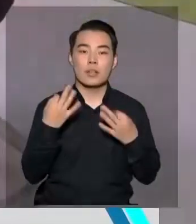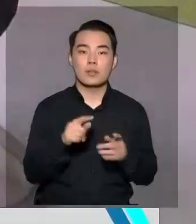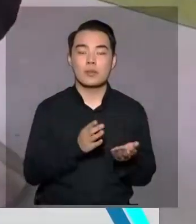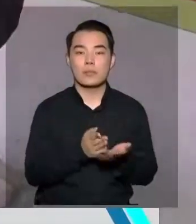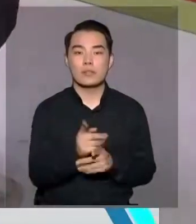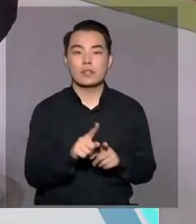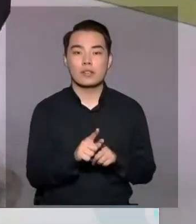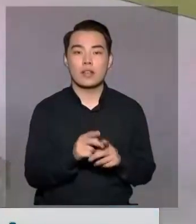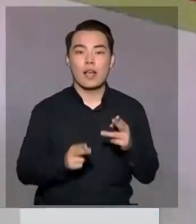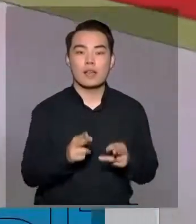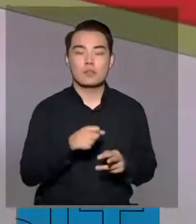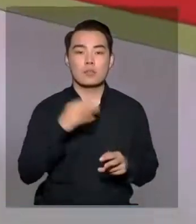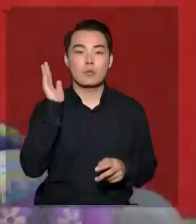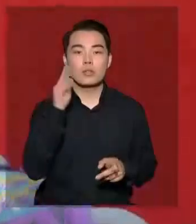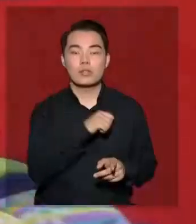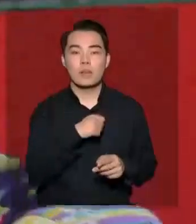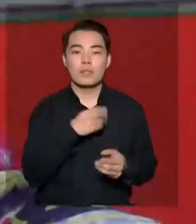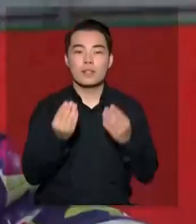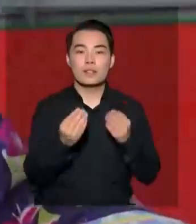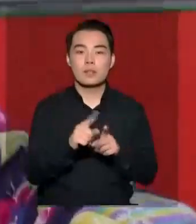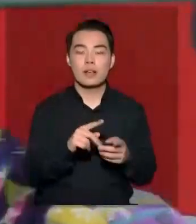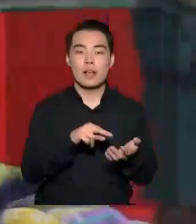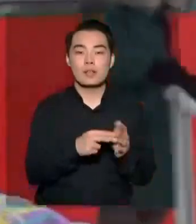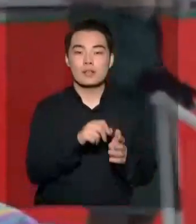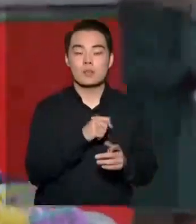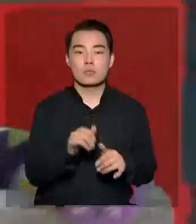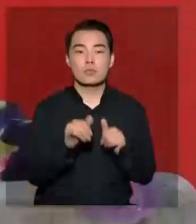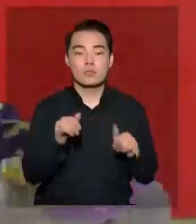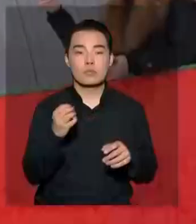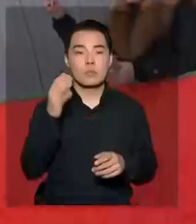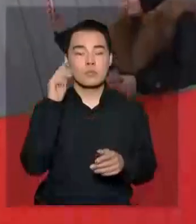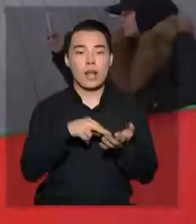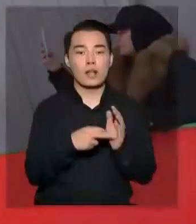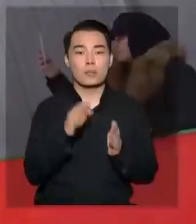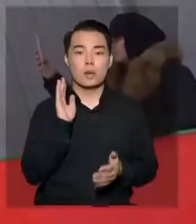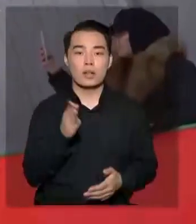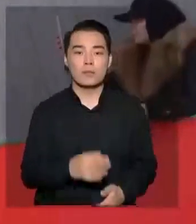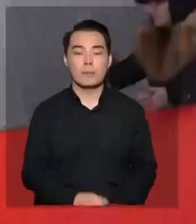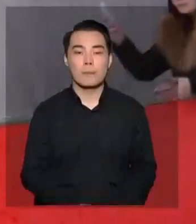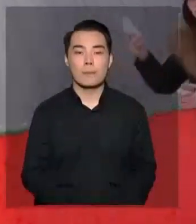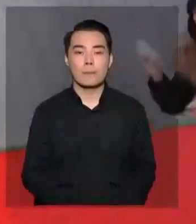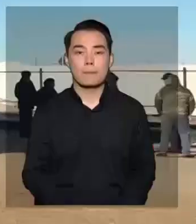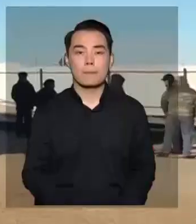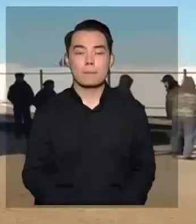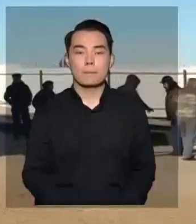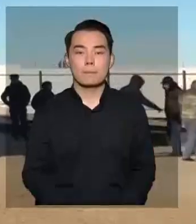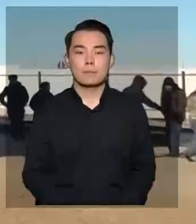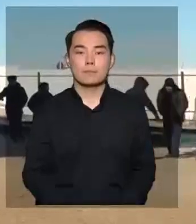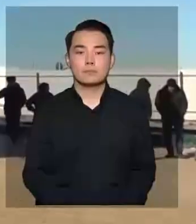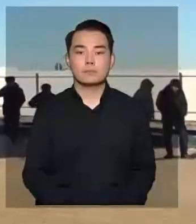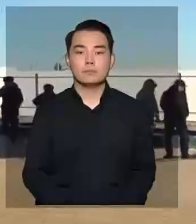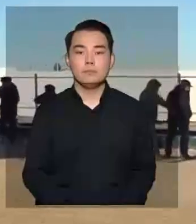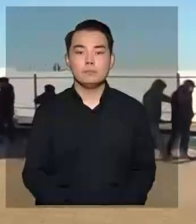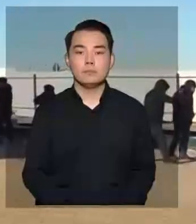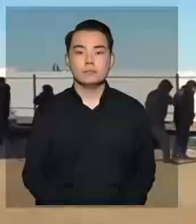қойған іскер азамат алдағы уақытта ойын алаңының аумағын кеңейтуді жоспарлап отыр. Жұлдыз Қайрат, Нұрбек Шайден,